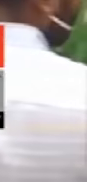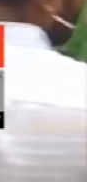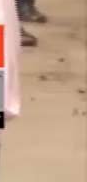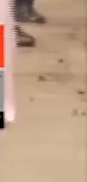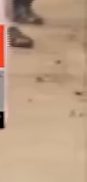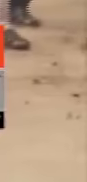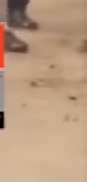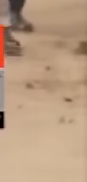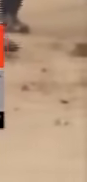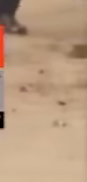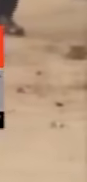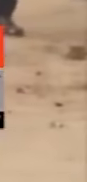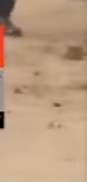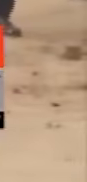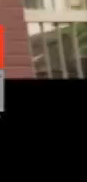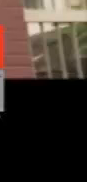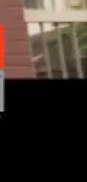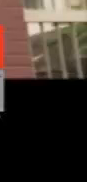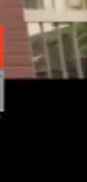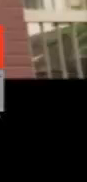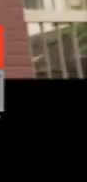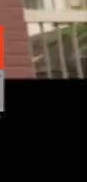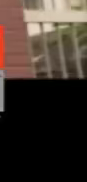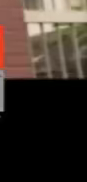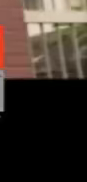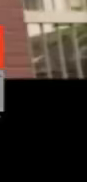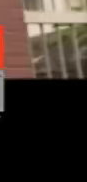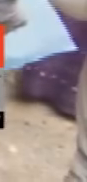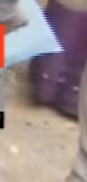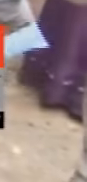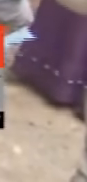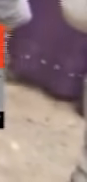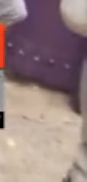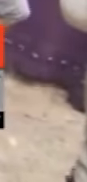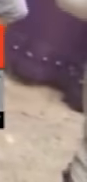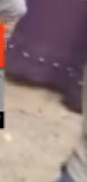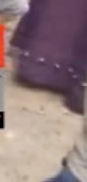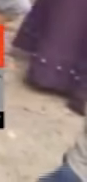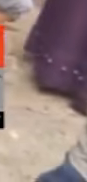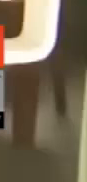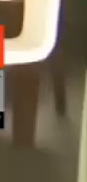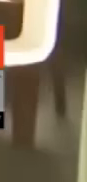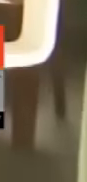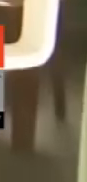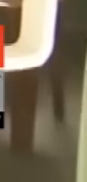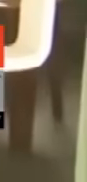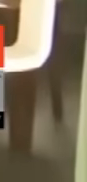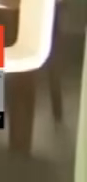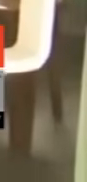করোনা শনাক্তে নমুনা দিতে সক্ষমতার কয়েক গুণ বেশি মানুষের ভিড় বঙ্গবন্ধু মেডিকেলে নানা ভোগান্তি